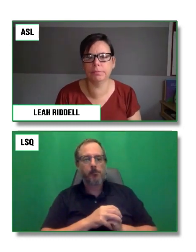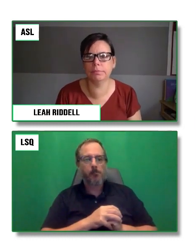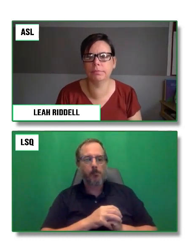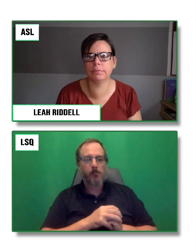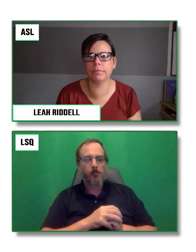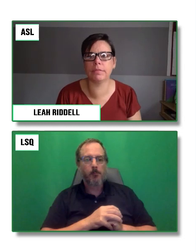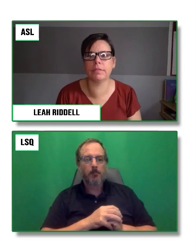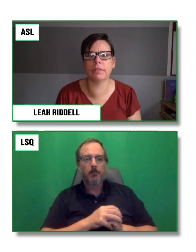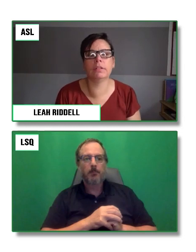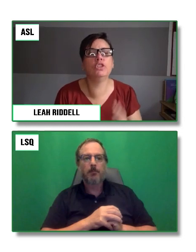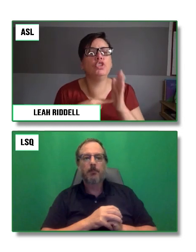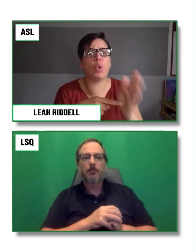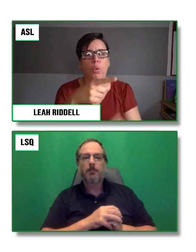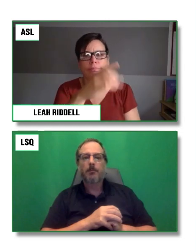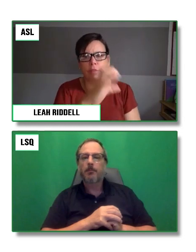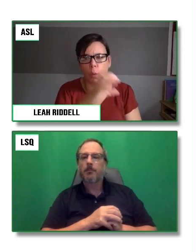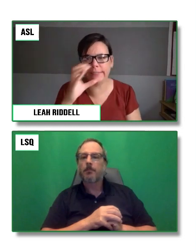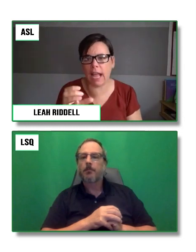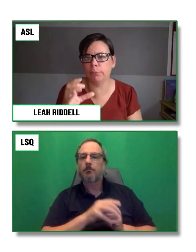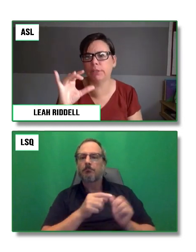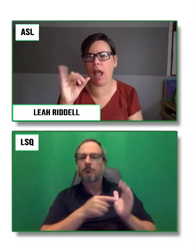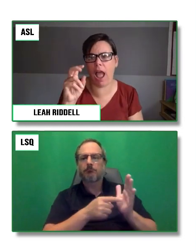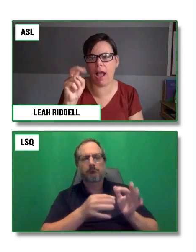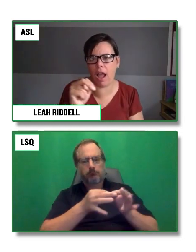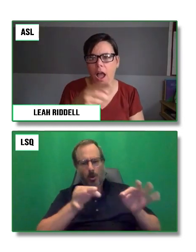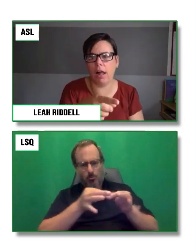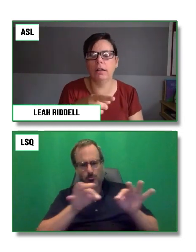visitent les parcs. Diapo suivante.